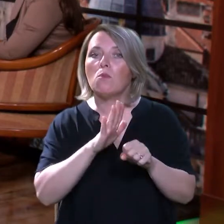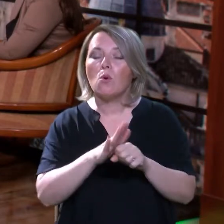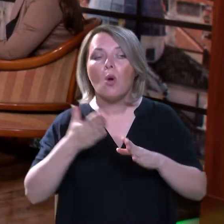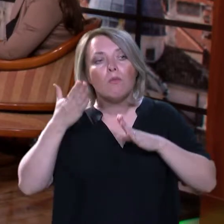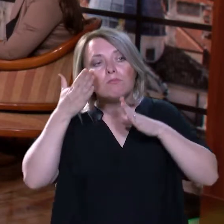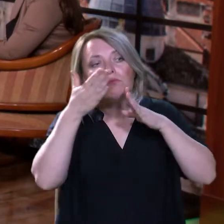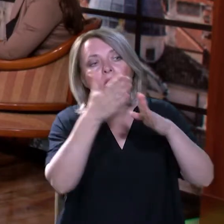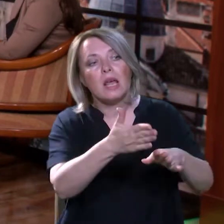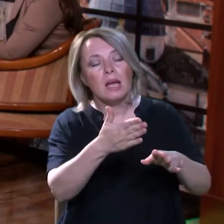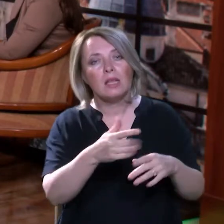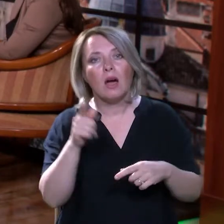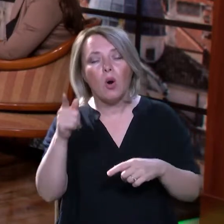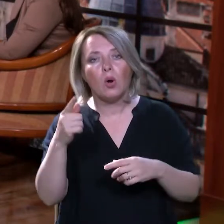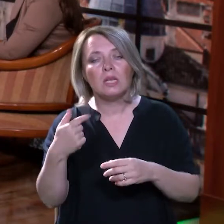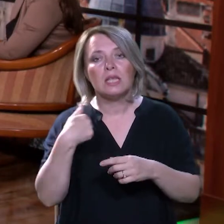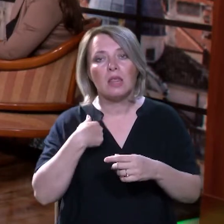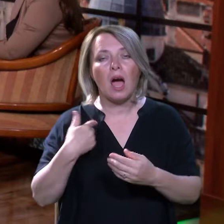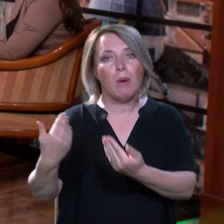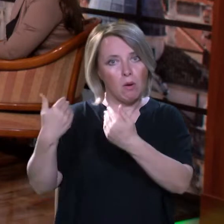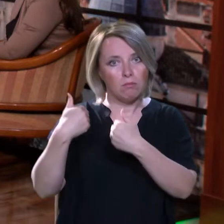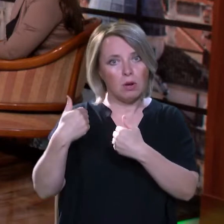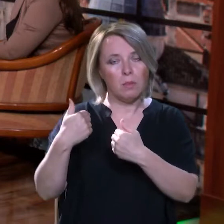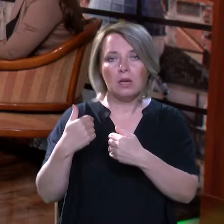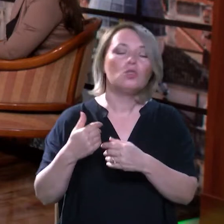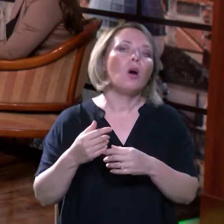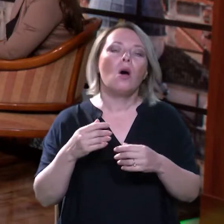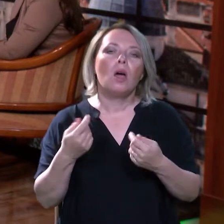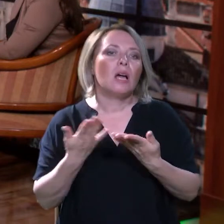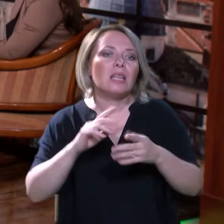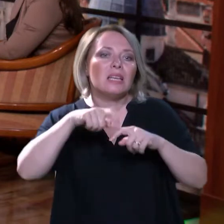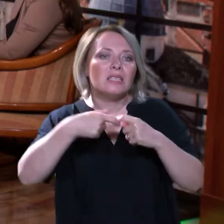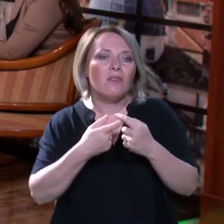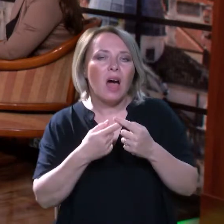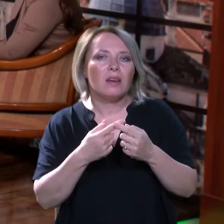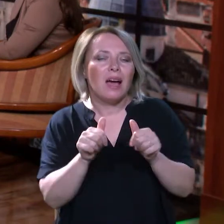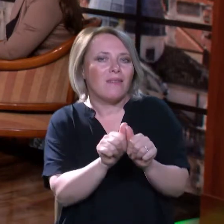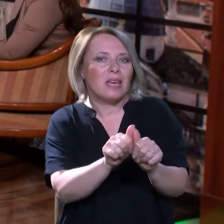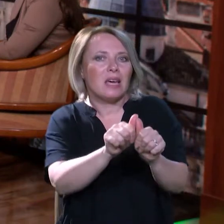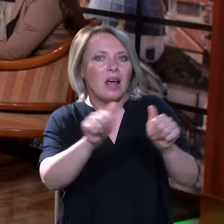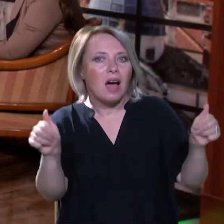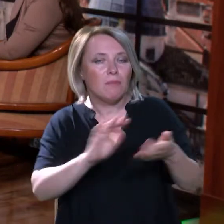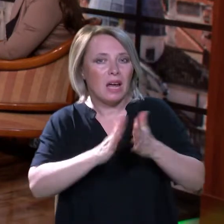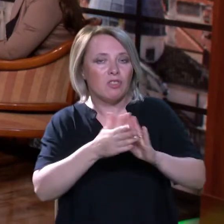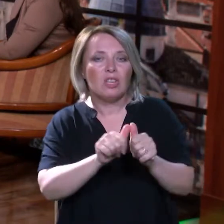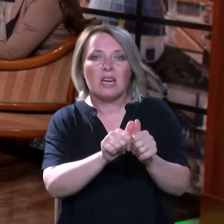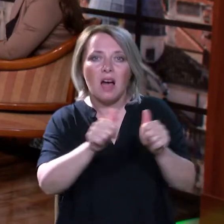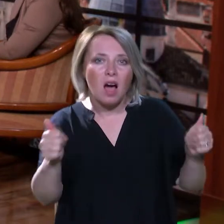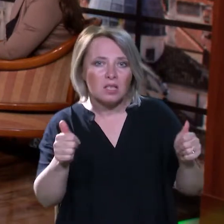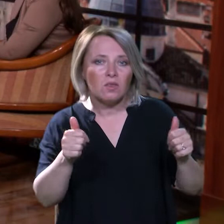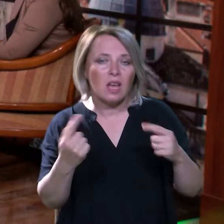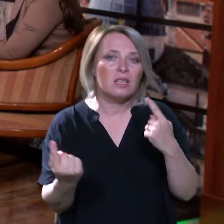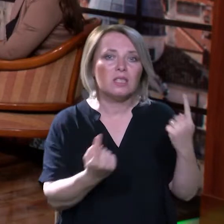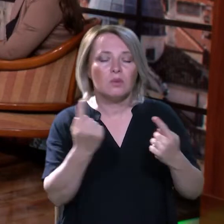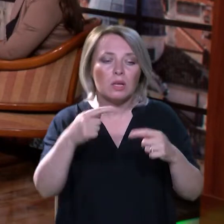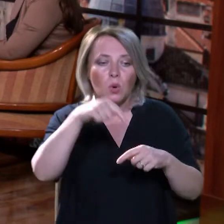direktnija. Oni se obraćaju nama po pitanju kada je, recimo, stvar nekakvih razvoda ili nekakvih situacija u obitelji koje